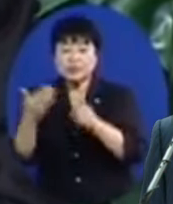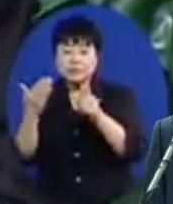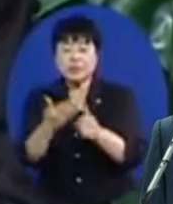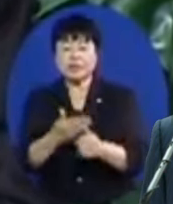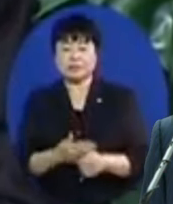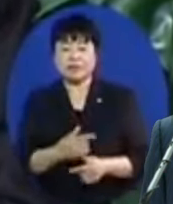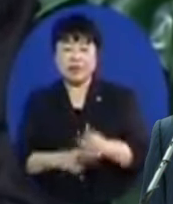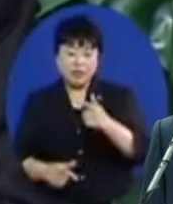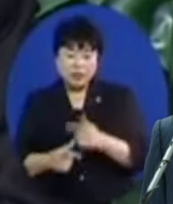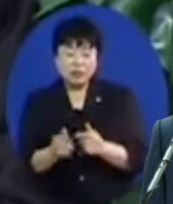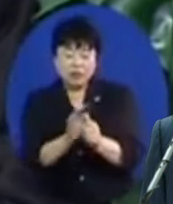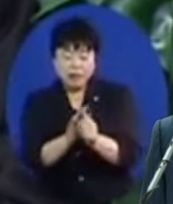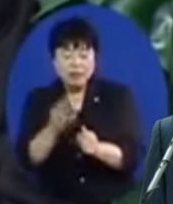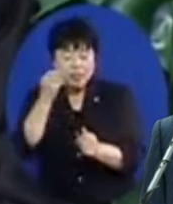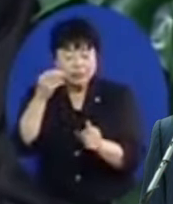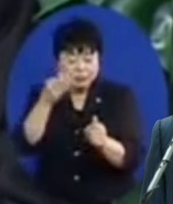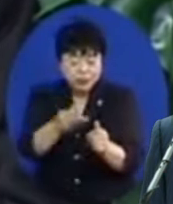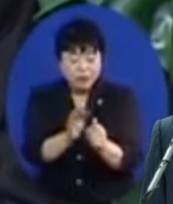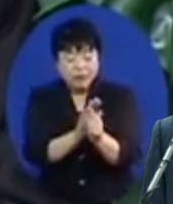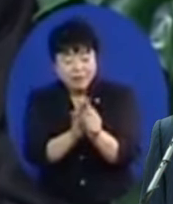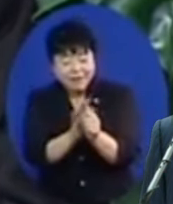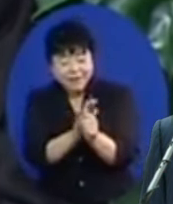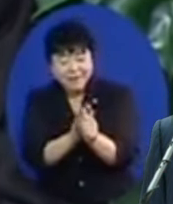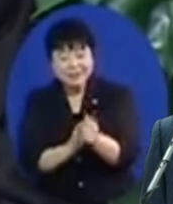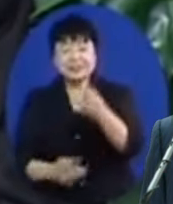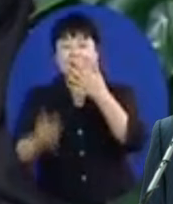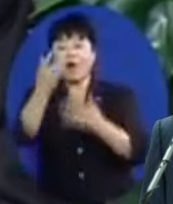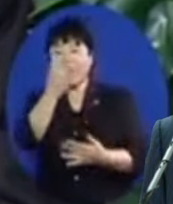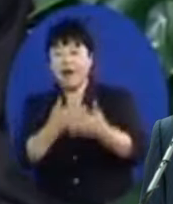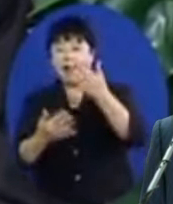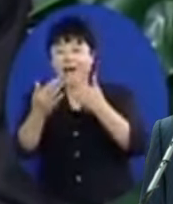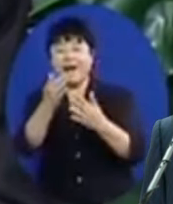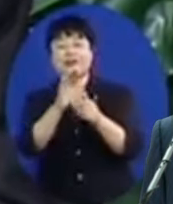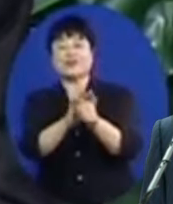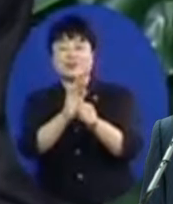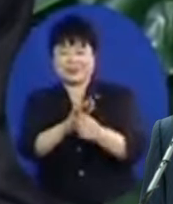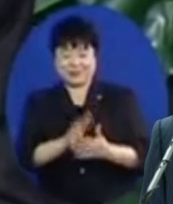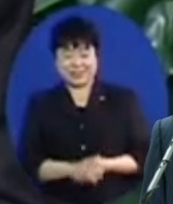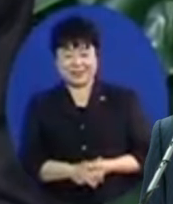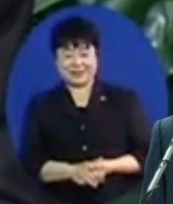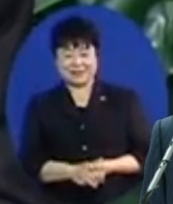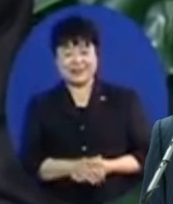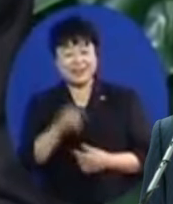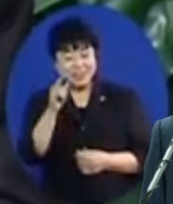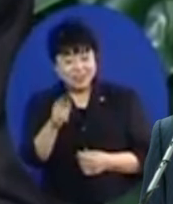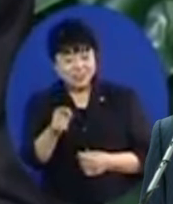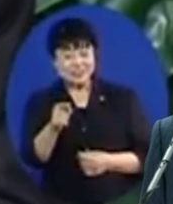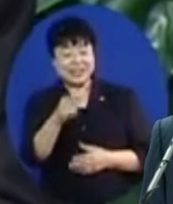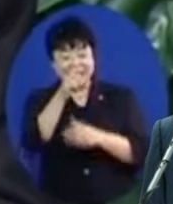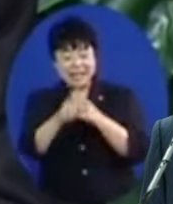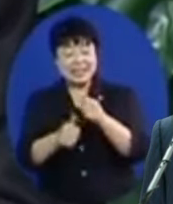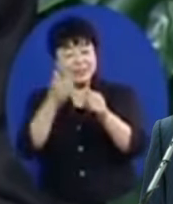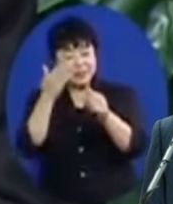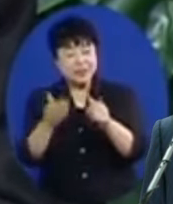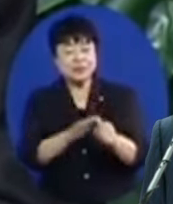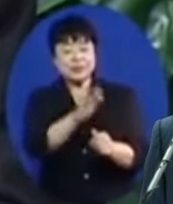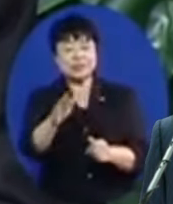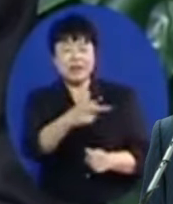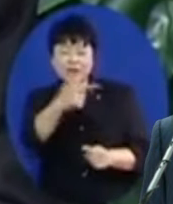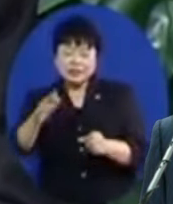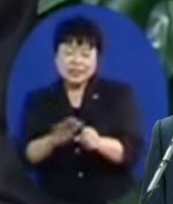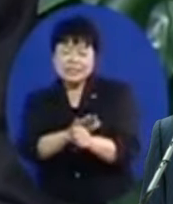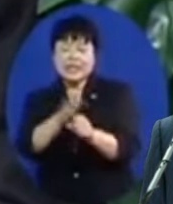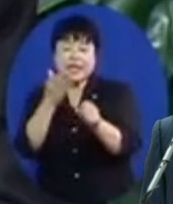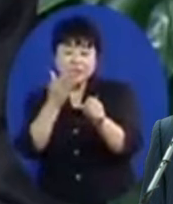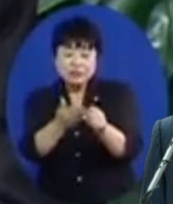폭을 돋아주시고 기름을 부으셔서 도로 불을 붙게 만들어주시는 것입니다. 그것은 하나님께서 우리를 얼마나